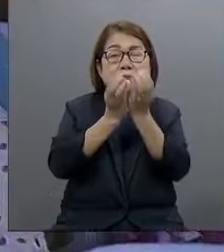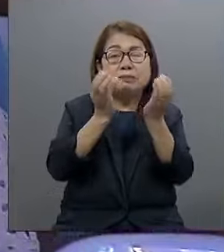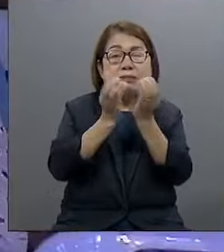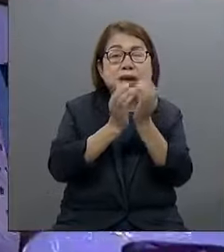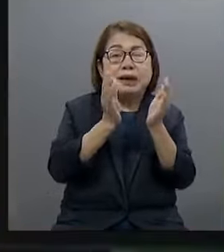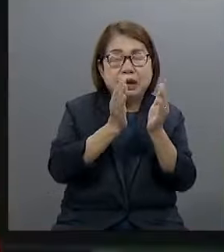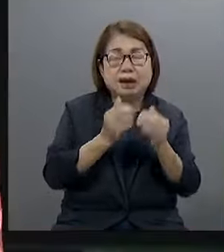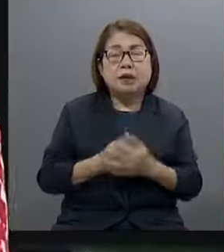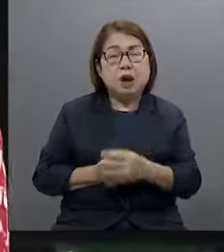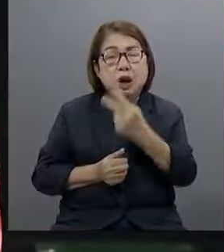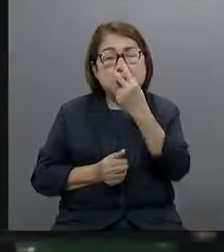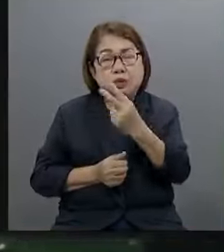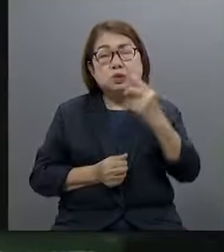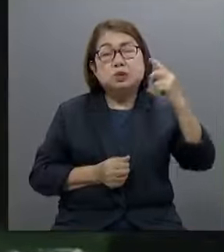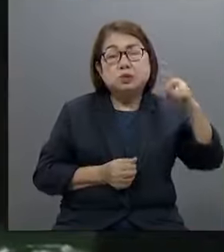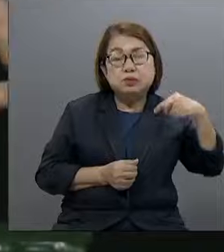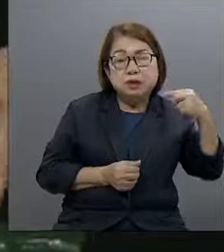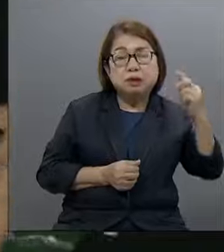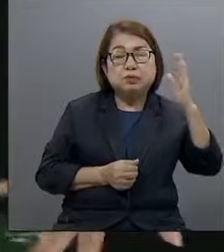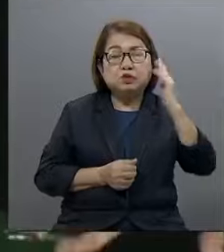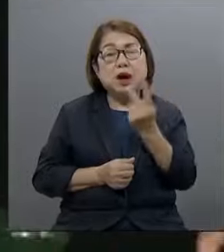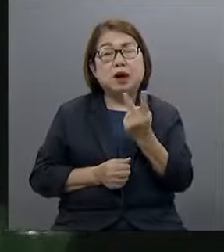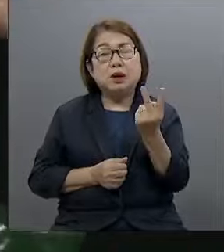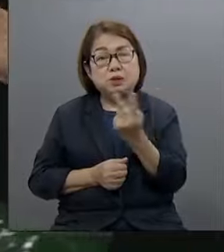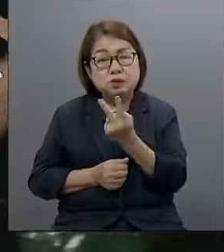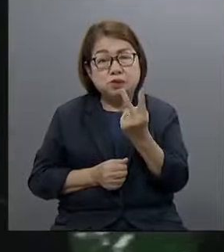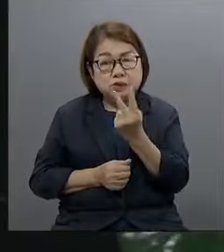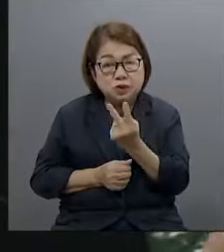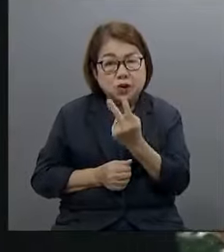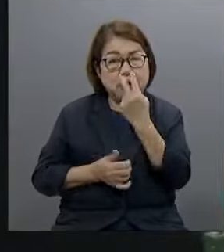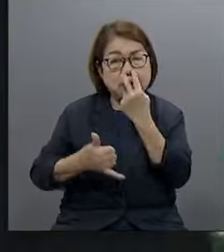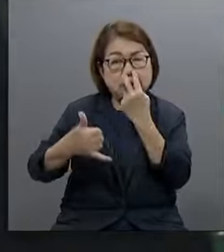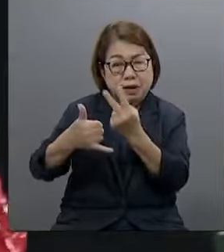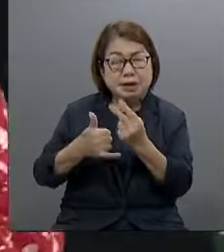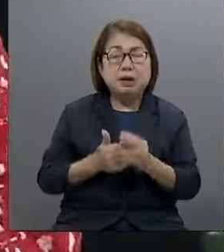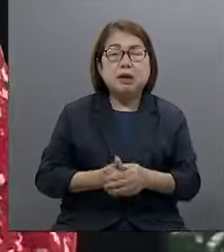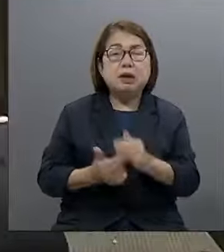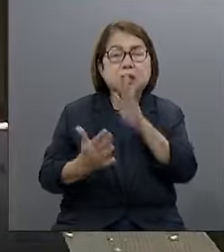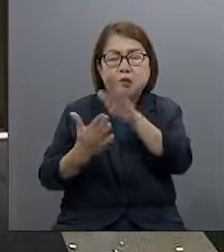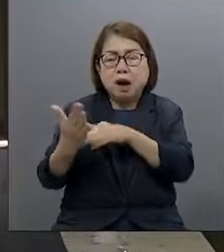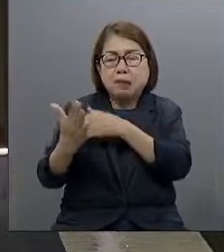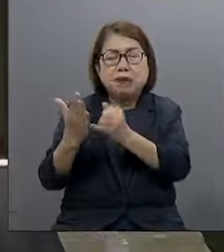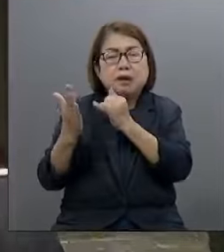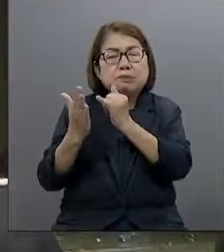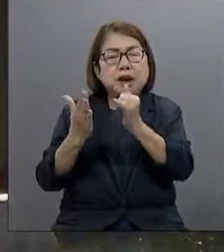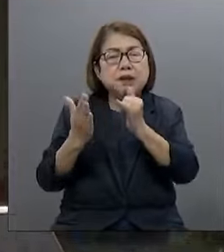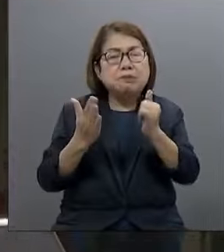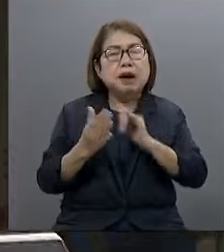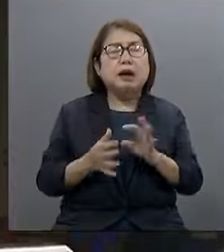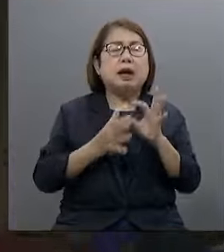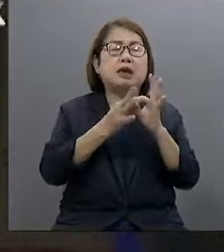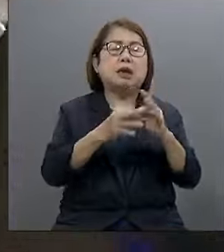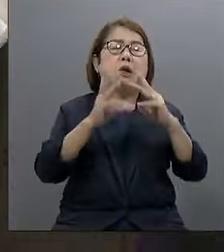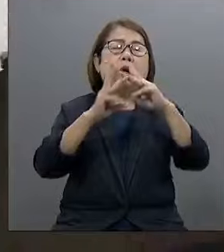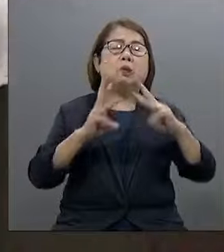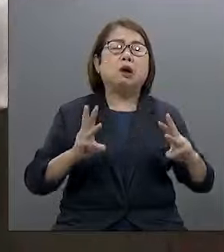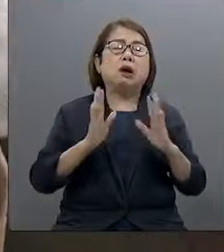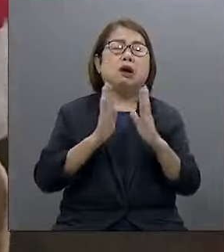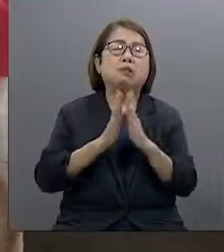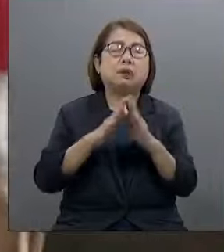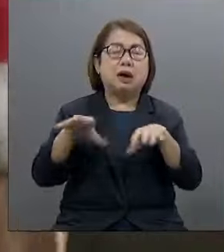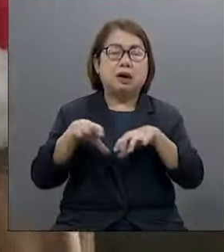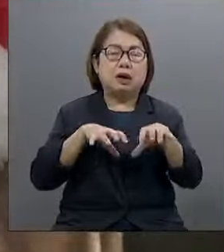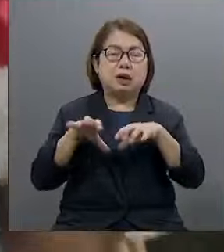ายณ์รวมถึงกุหลาบร้อยรัศมีก็จะเห็นชัดเลยครับว่าตารางงานส่วนใหญ่ผูกพันกับวัดวาทั้งนั้นเป็นความผูกพัน